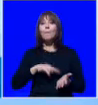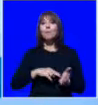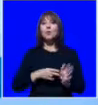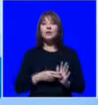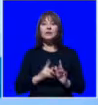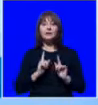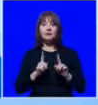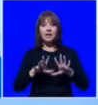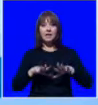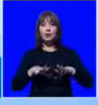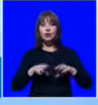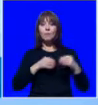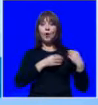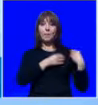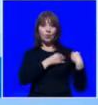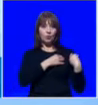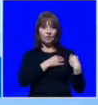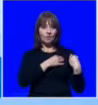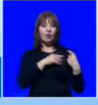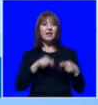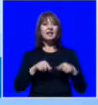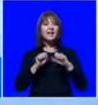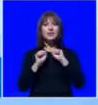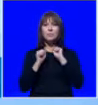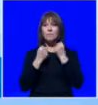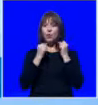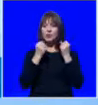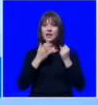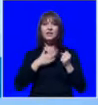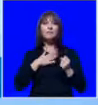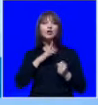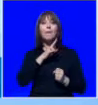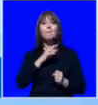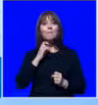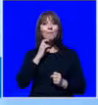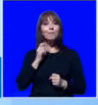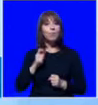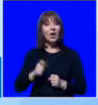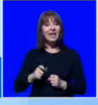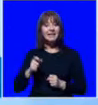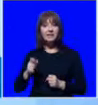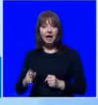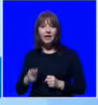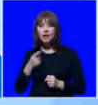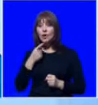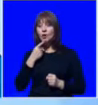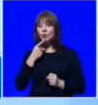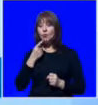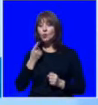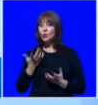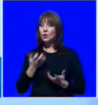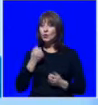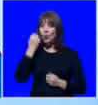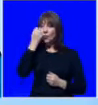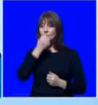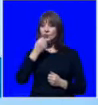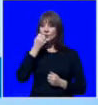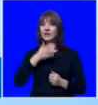носи отговорност. На тези протести имаше полицаи, които превишиха правата